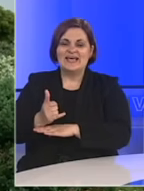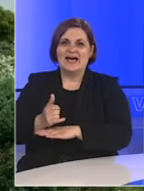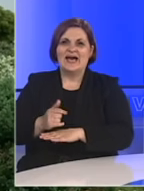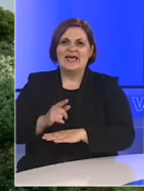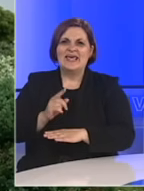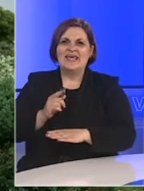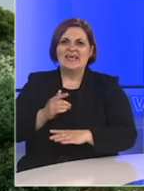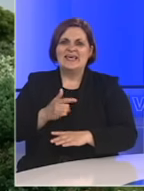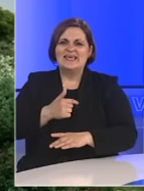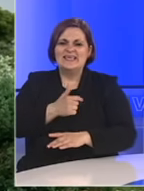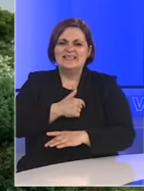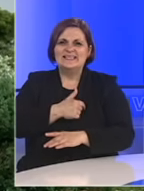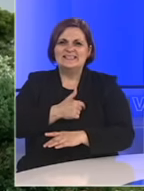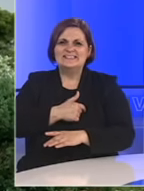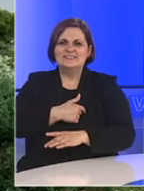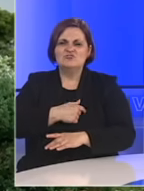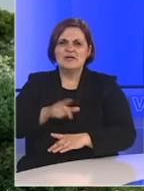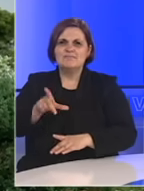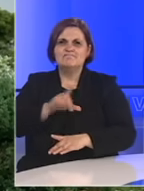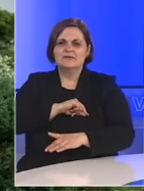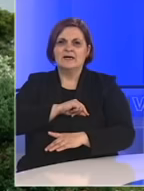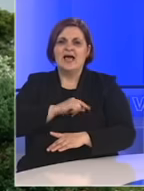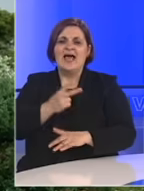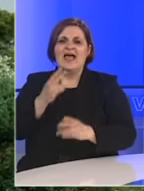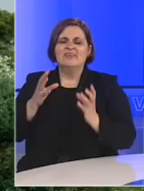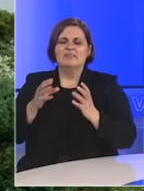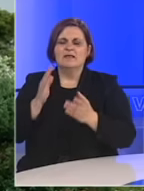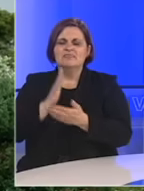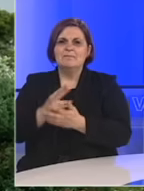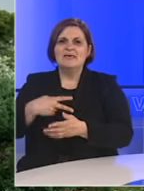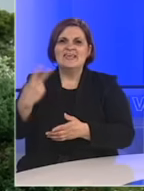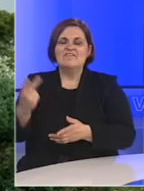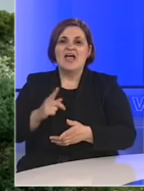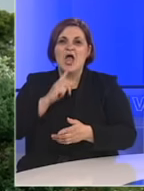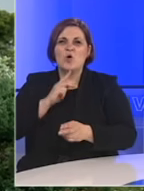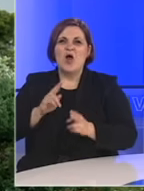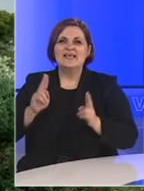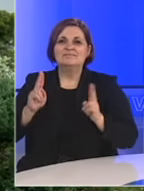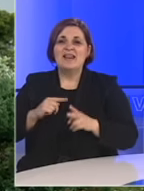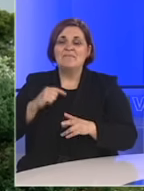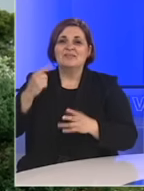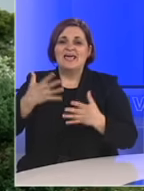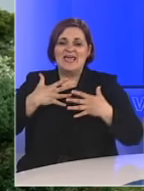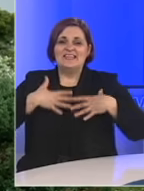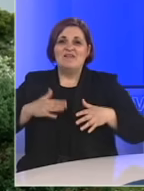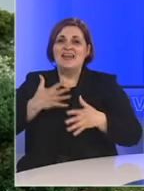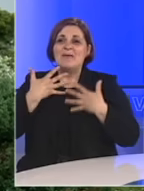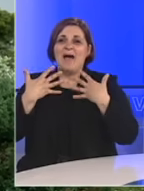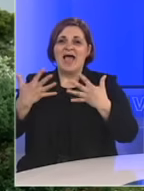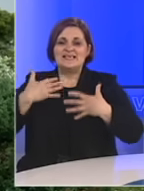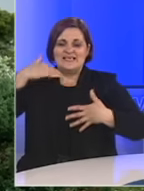miokarda, srčani udar tip 2 koji nastaje kao posljedica smanjene opskrbljenosti tkiva